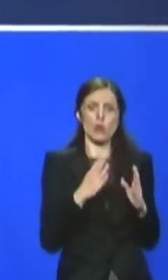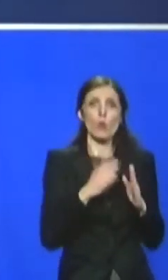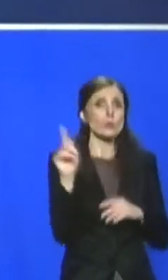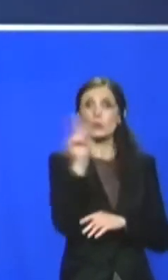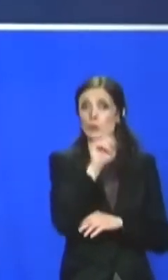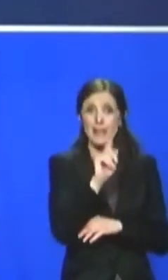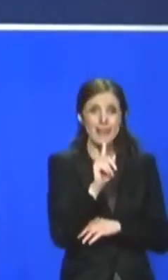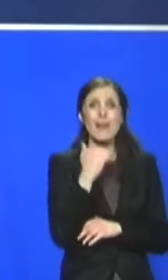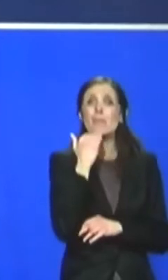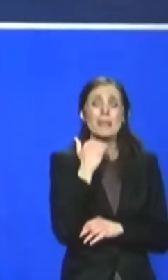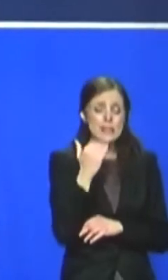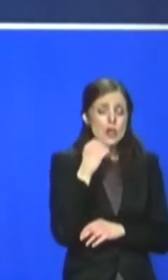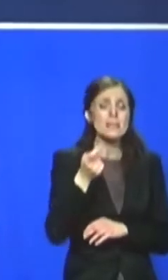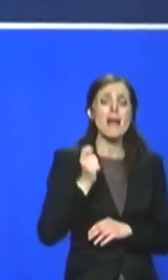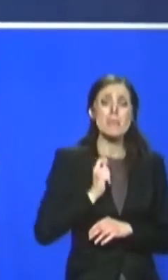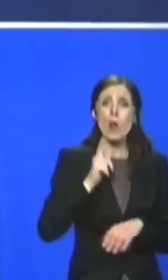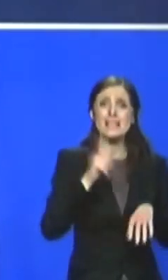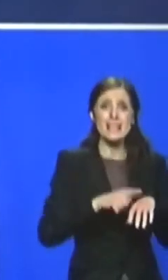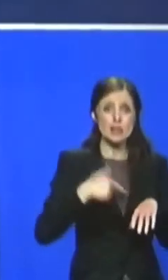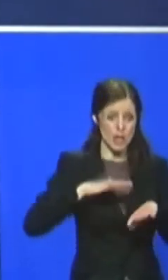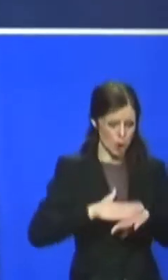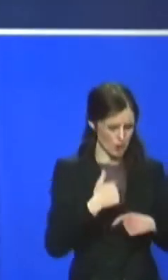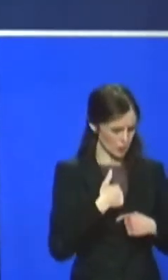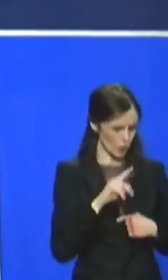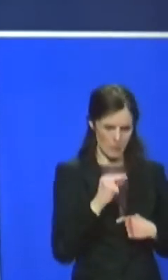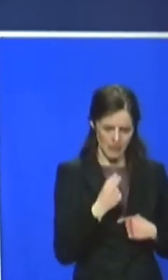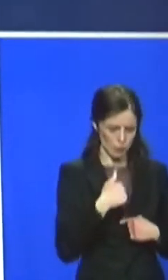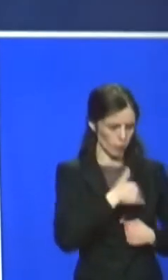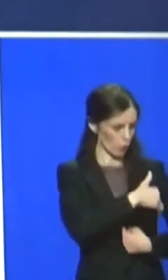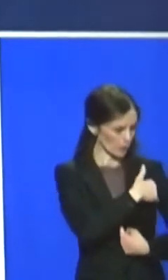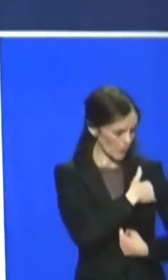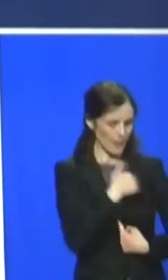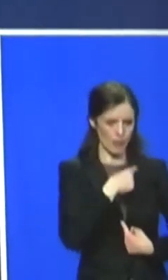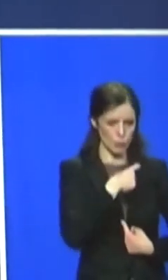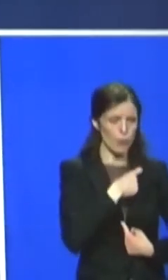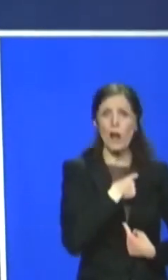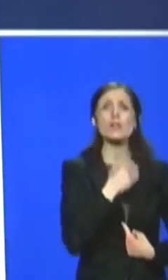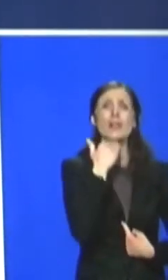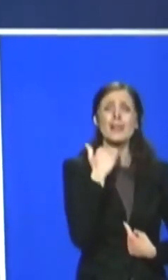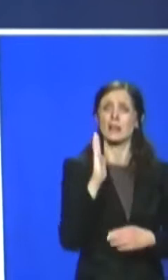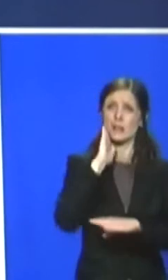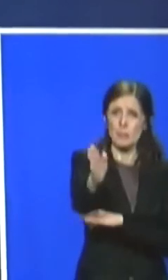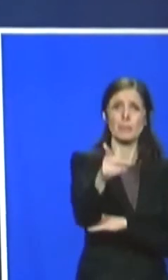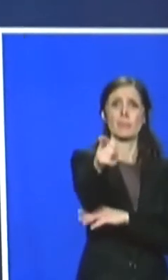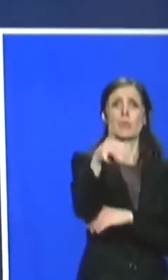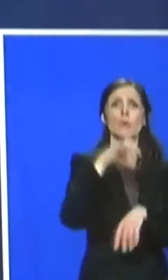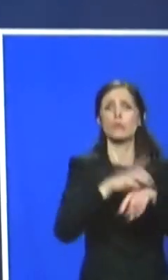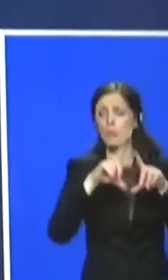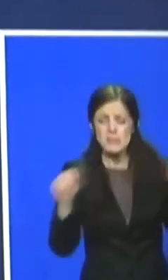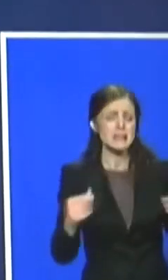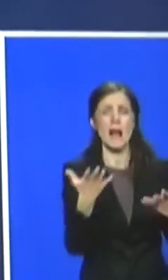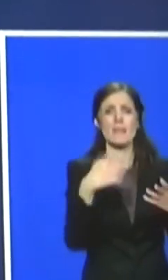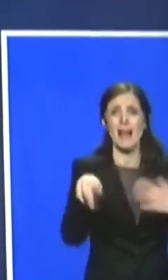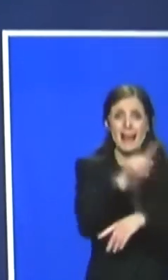zdravlja koji radi trijažu, bilo u bolnici, on neće biti u tome sprečavan i normalno kogod se bude vraćao kao i njegova pratnja, ako